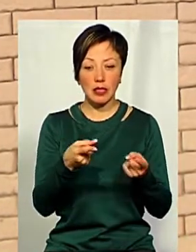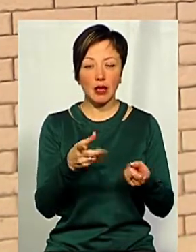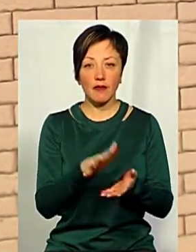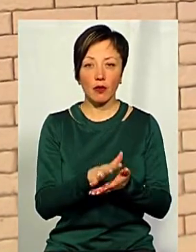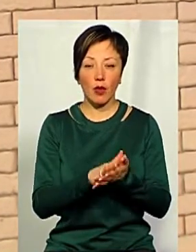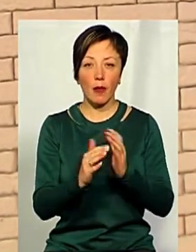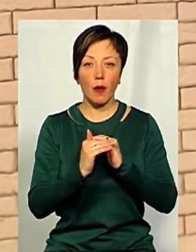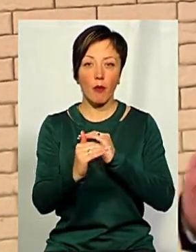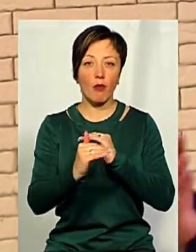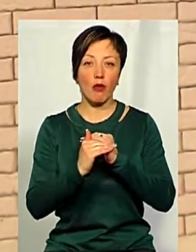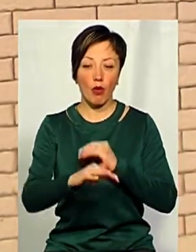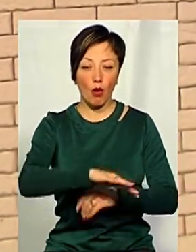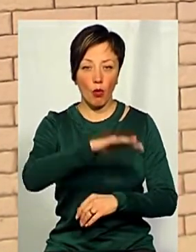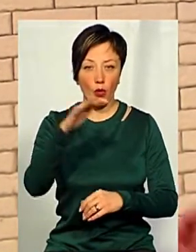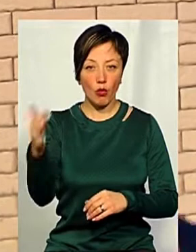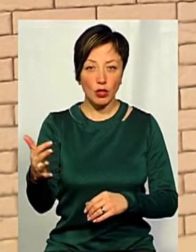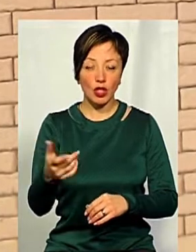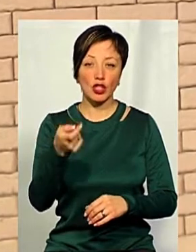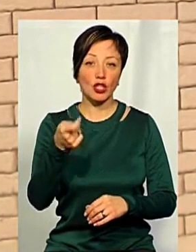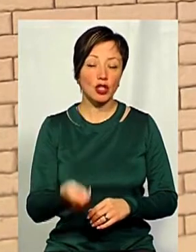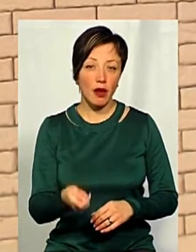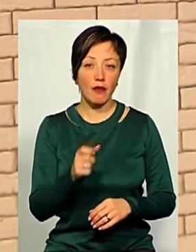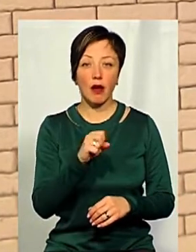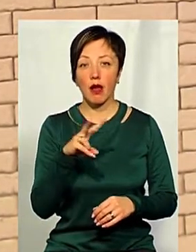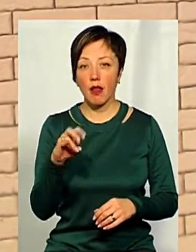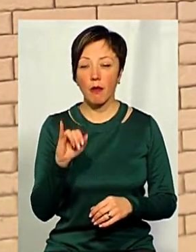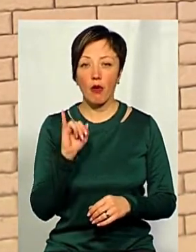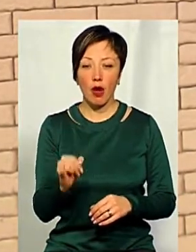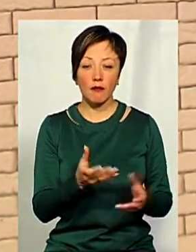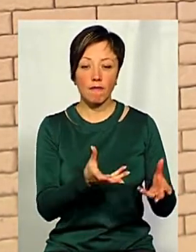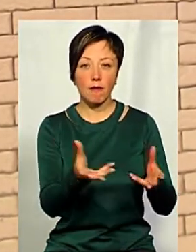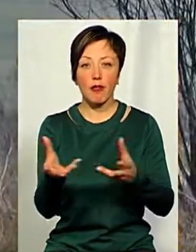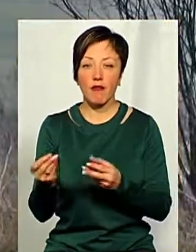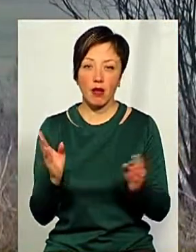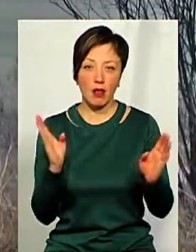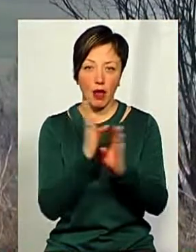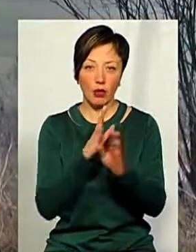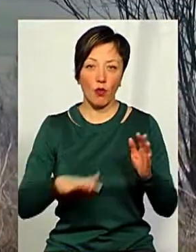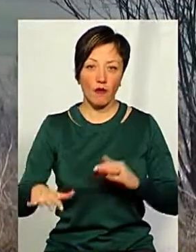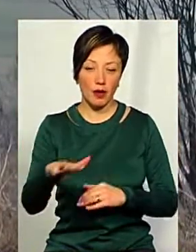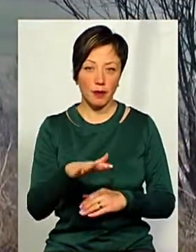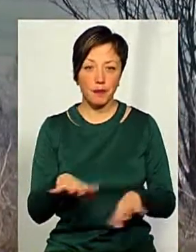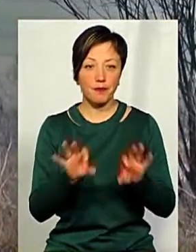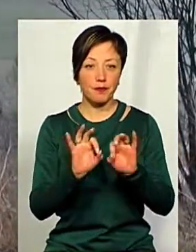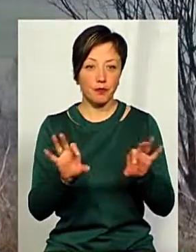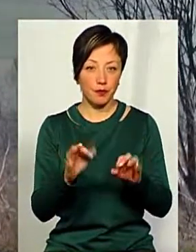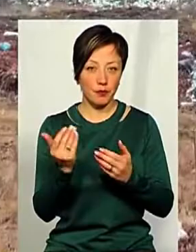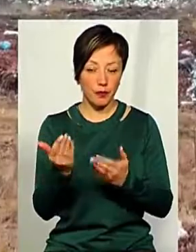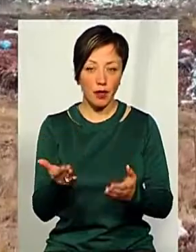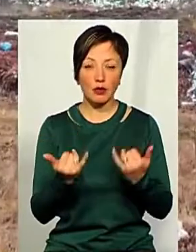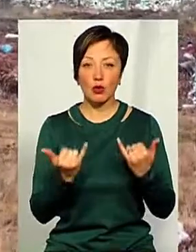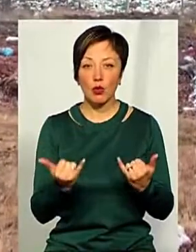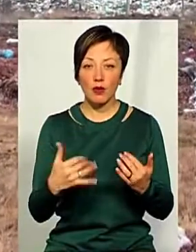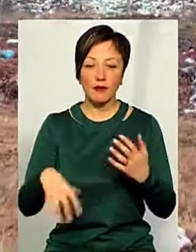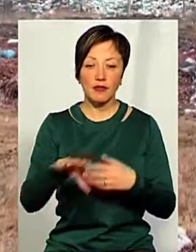на полігон хоч і дешева, але вона погано впливає на довкілля. За словами Івана Підопригори, сьогодні